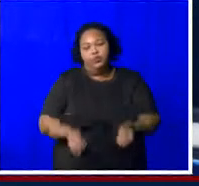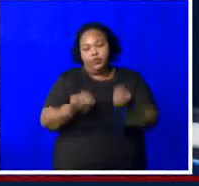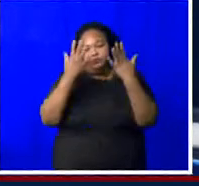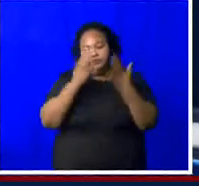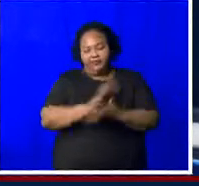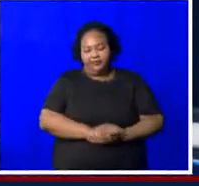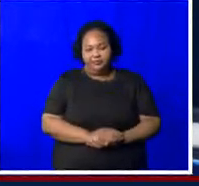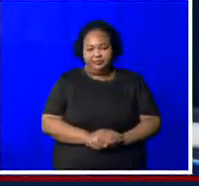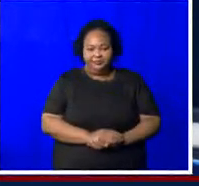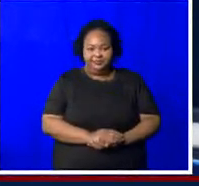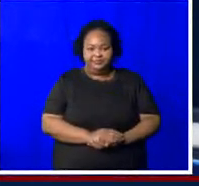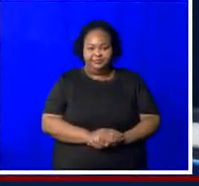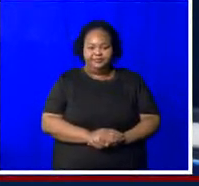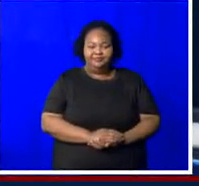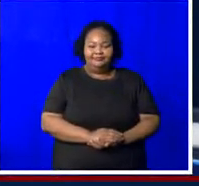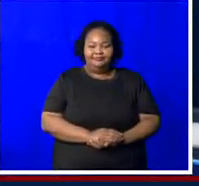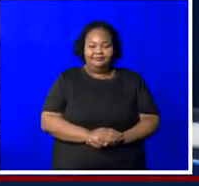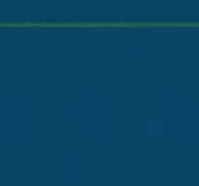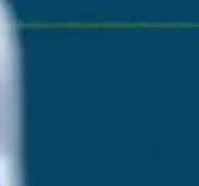siyalandzela.